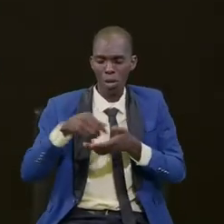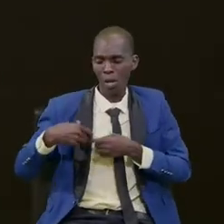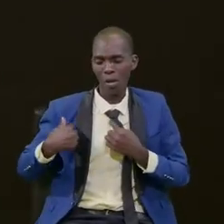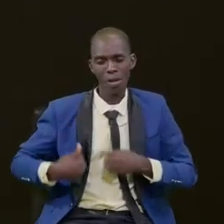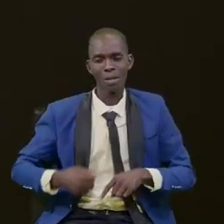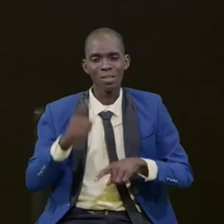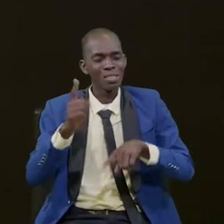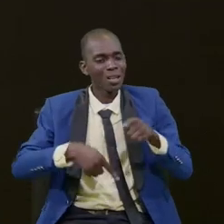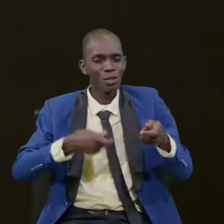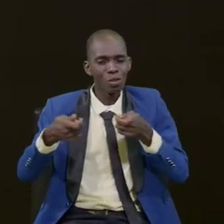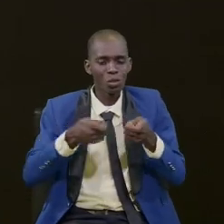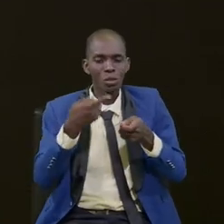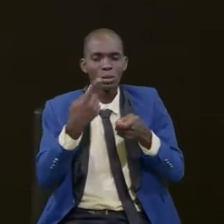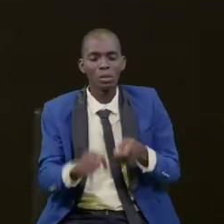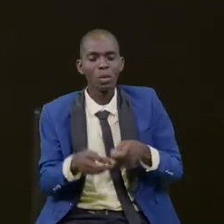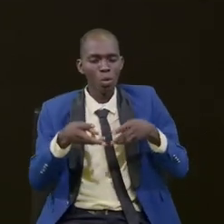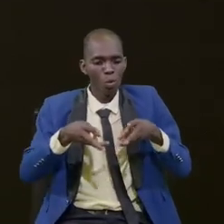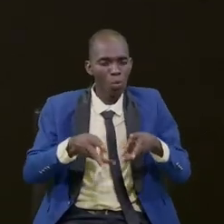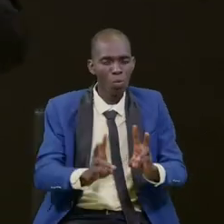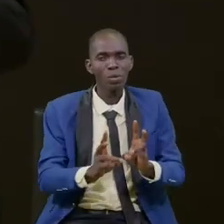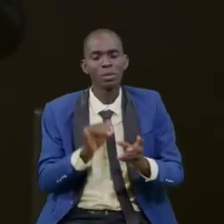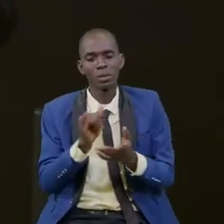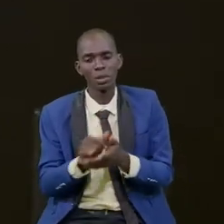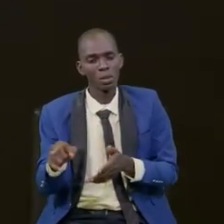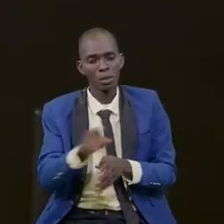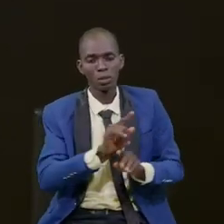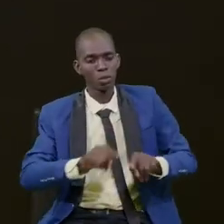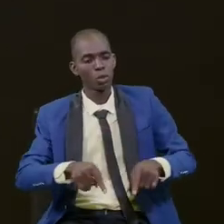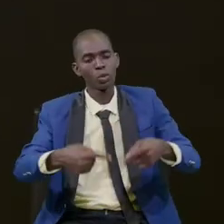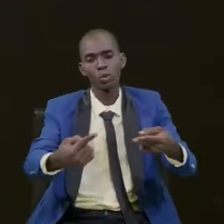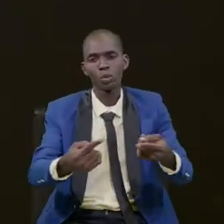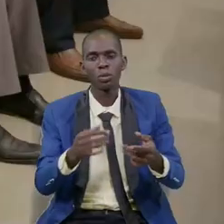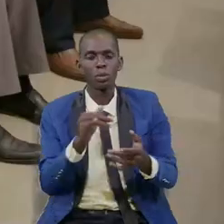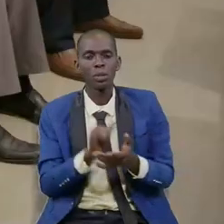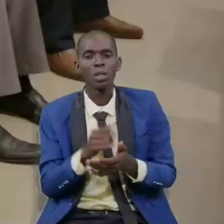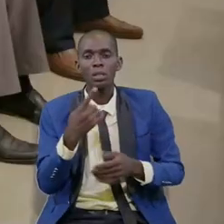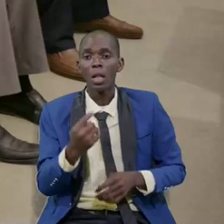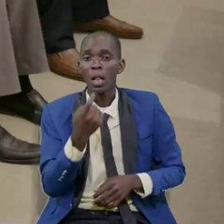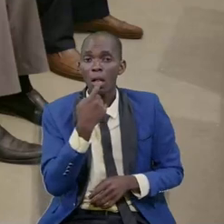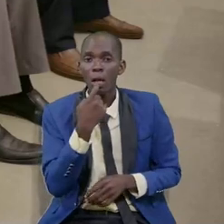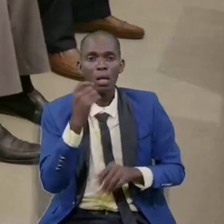et ni la direction à emprunter. Et la langue,